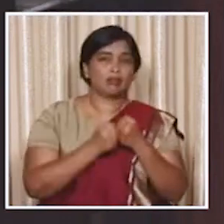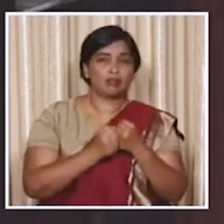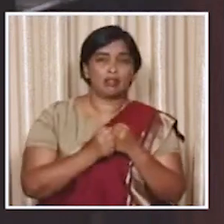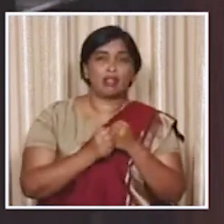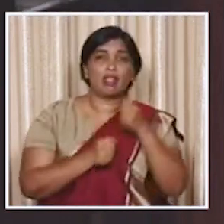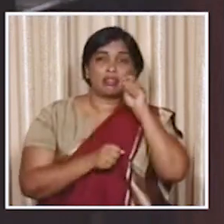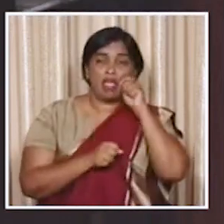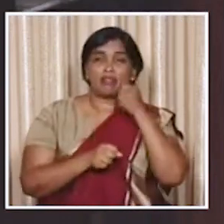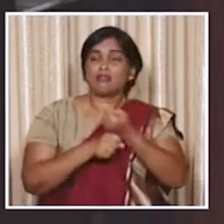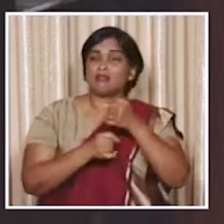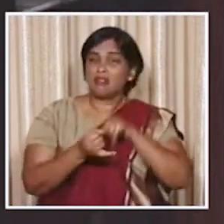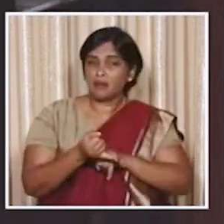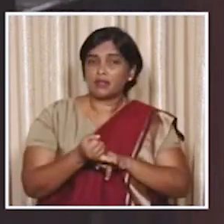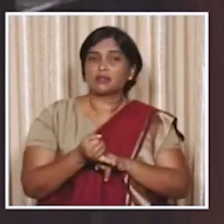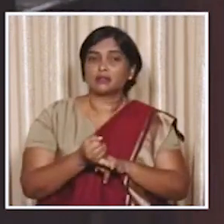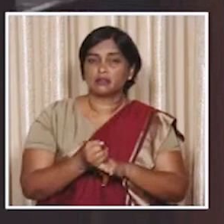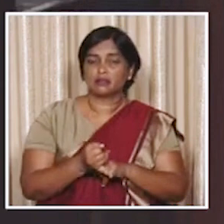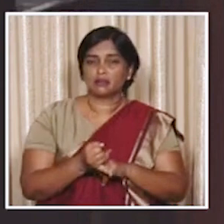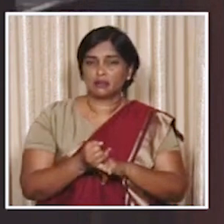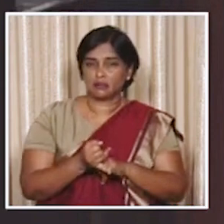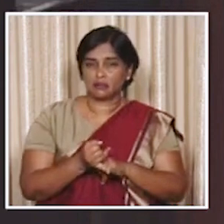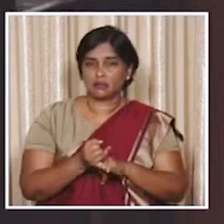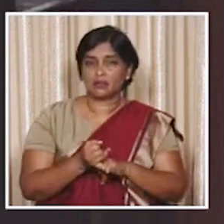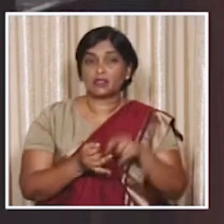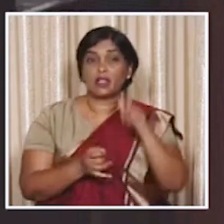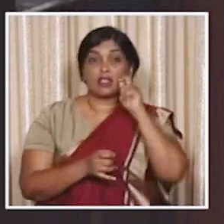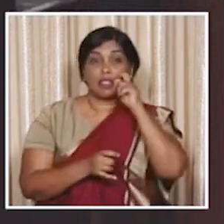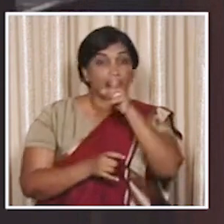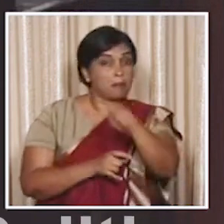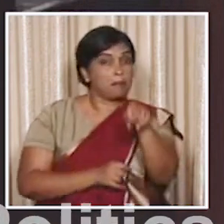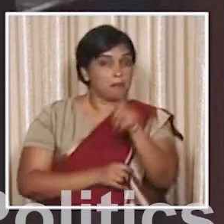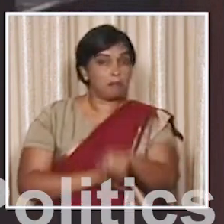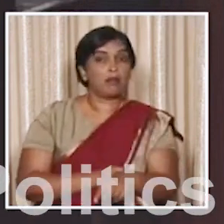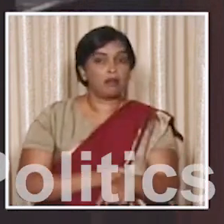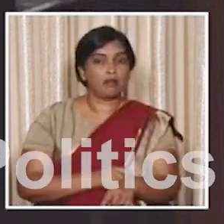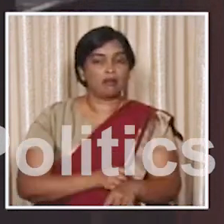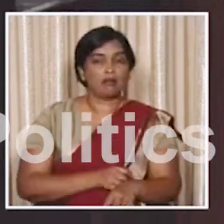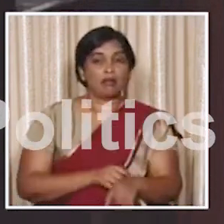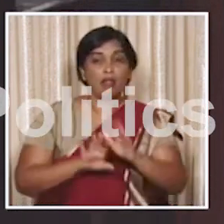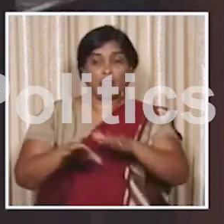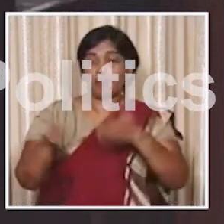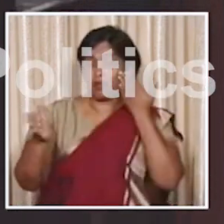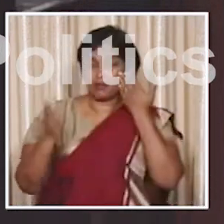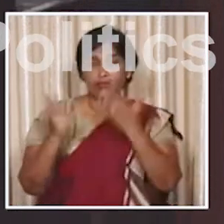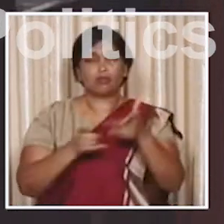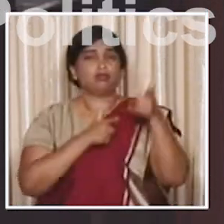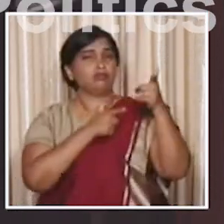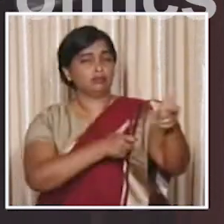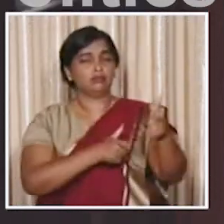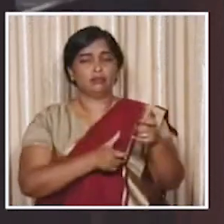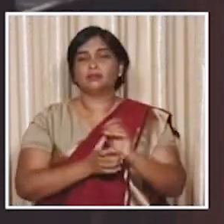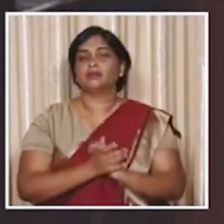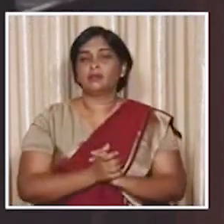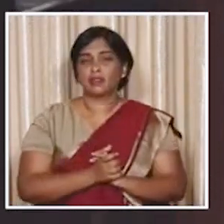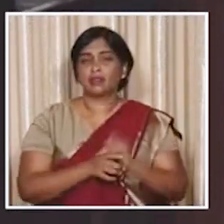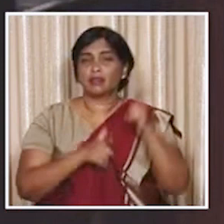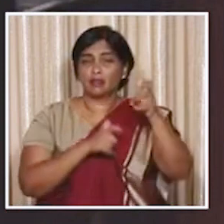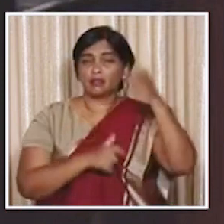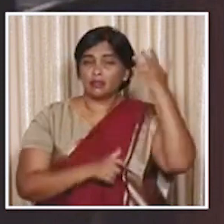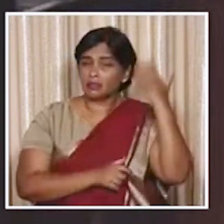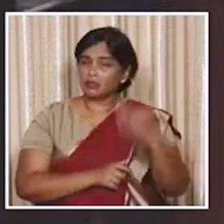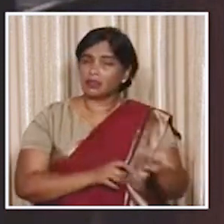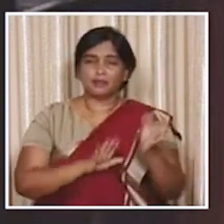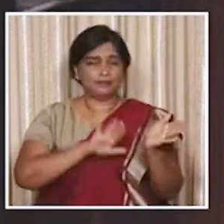ග්‍රාම සේවක කෙනෙක් තරං කියනවා උඹගේ තාත්තා වැරදි කළා තියෙන කල ගෙරල් අර දරුවන්ගේ ඉස්සරහ පිට වෙඩි තියනවා. ඒ වෙඩි තියලා මරනක